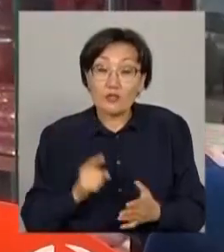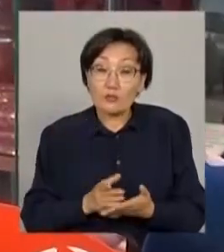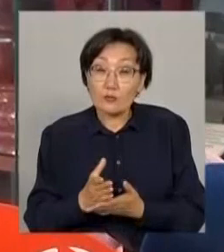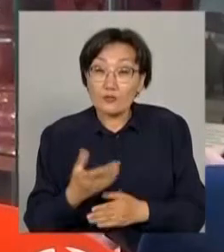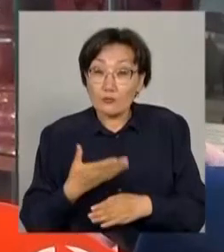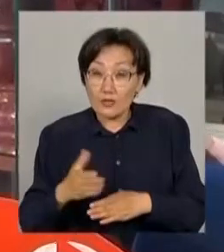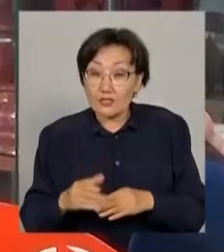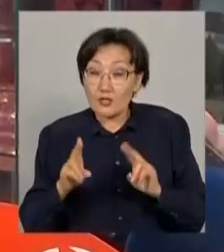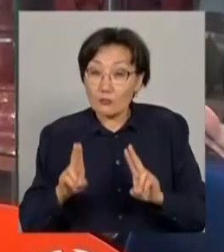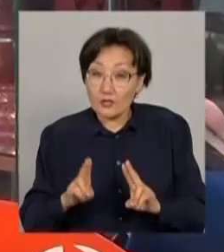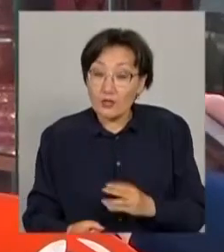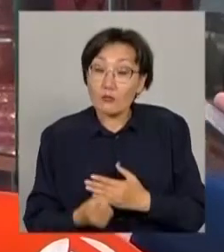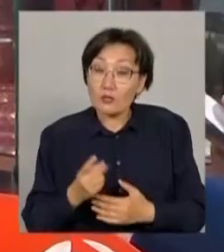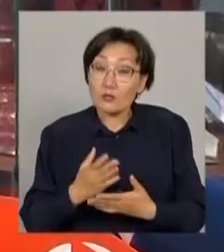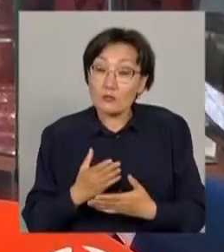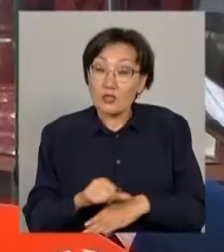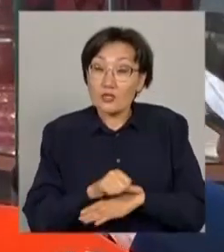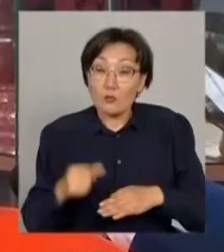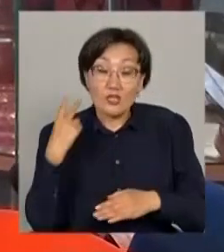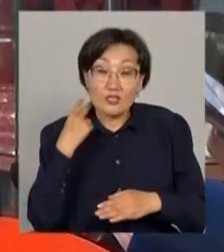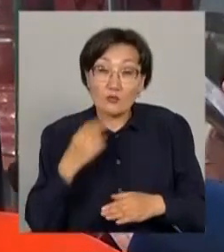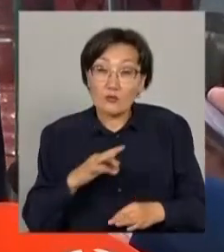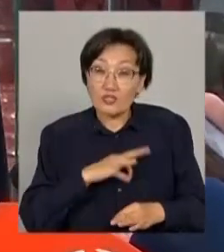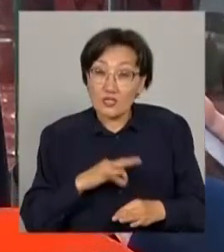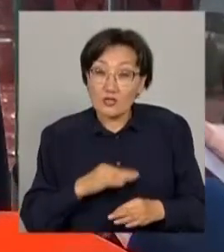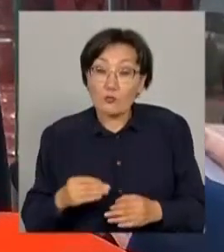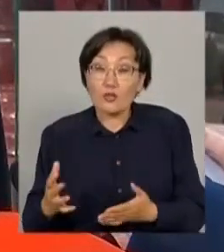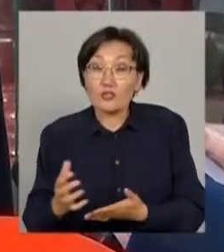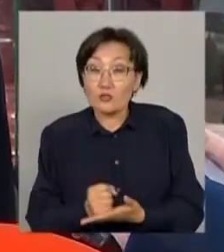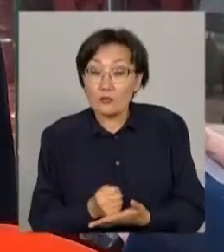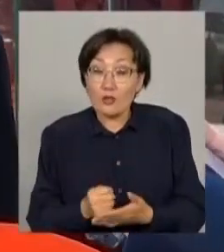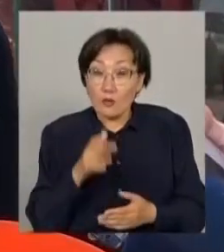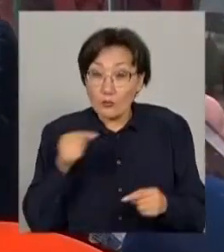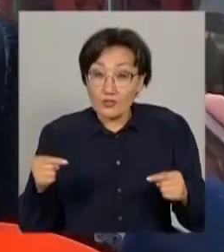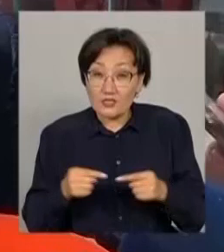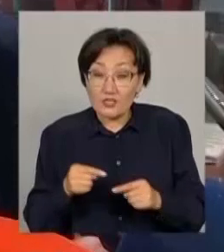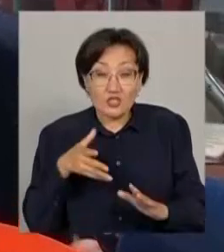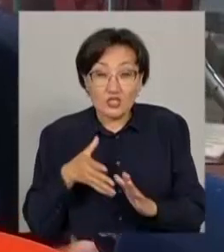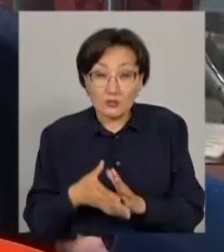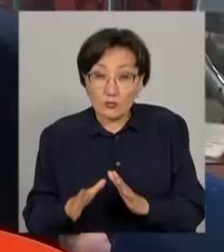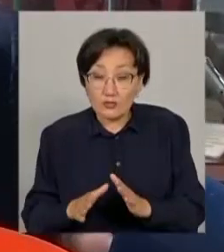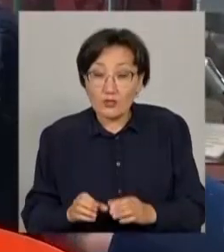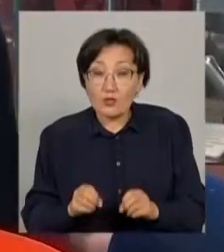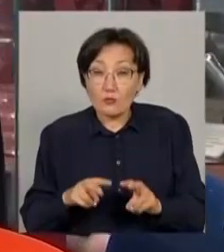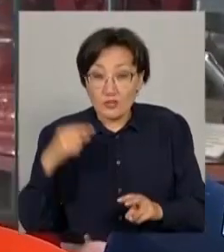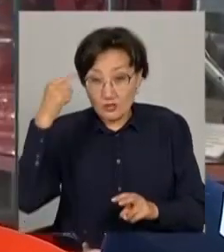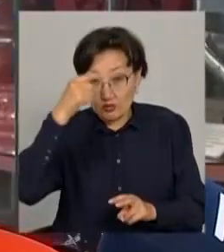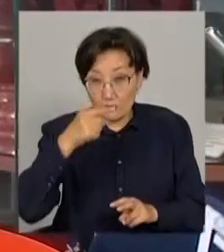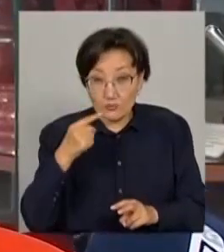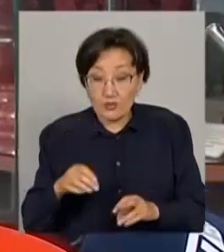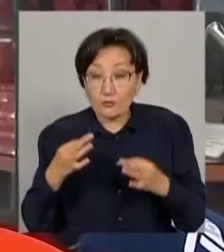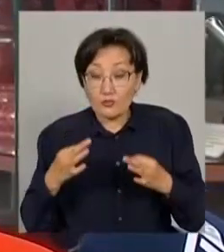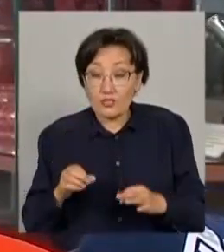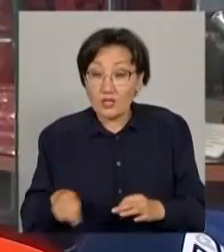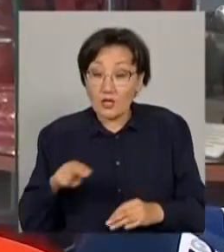біртіндеп тәртіп пайда болып келе жатыр. Сыртқы қарыздарды тиімсіз тартқаны және оларды уақытылы игермеген үшін лауазымды тұлғалардың дербес